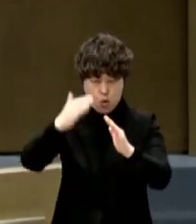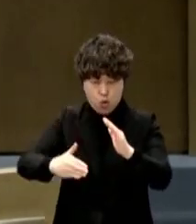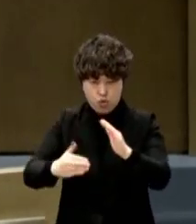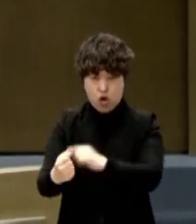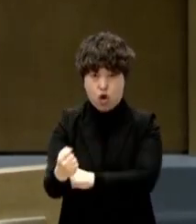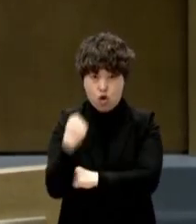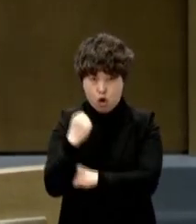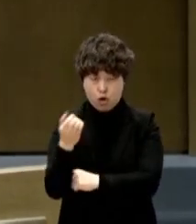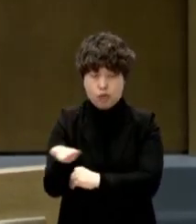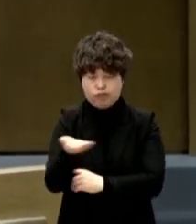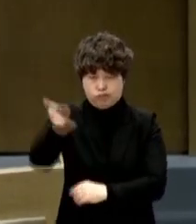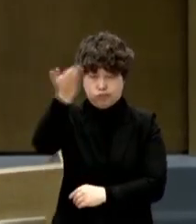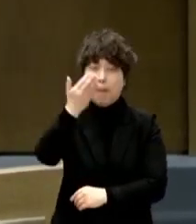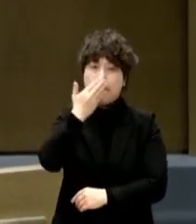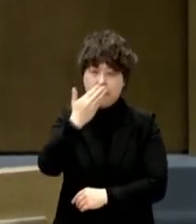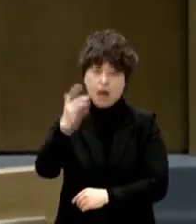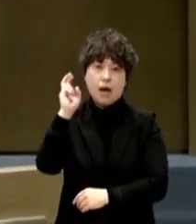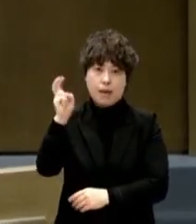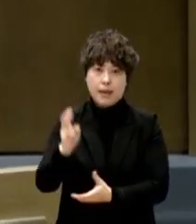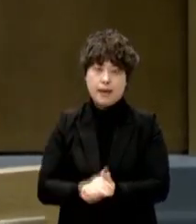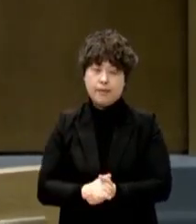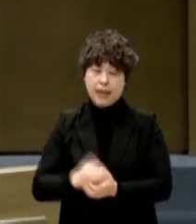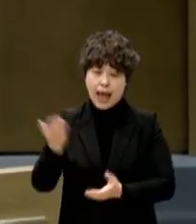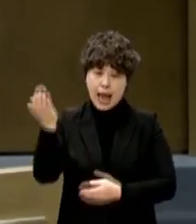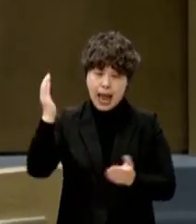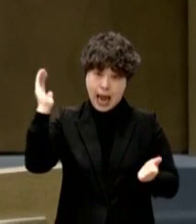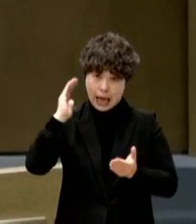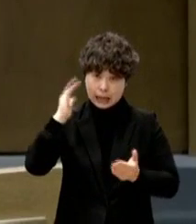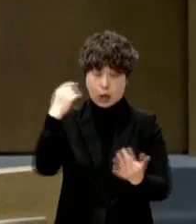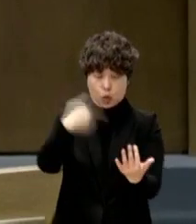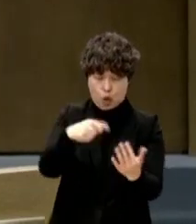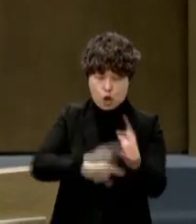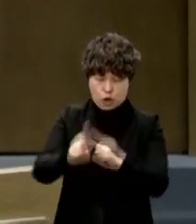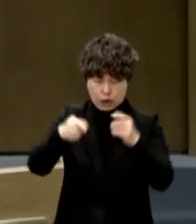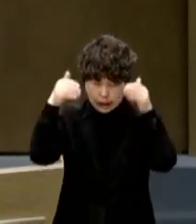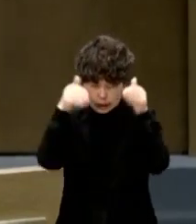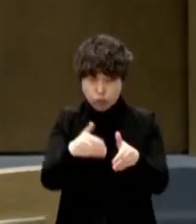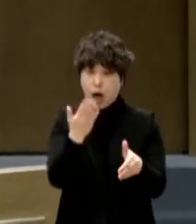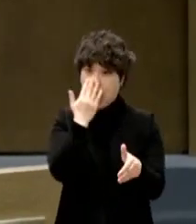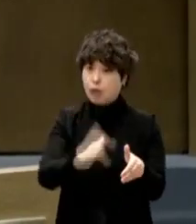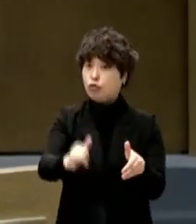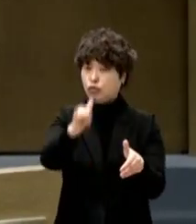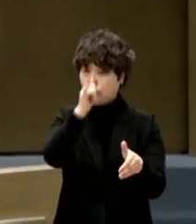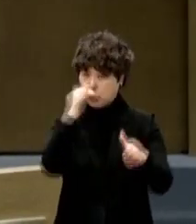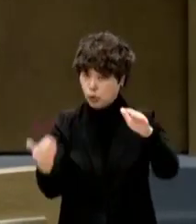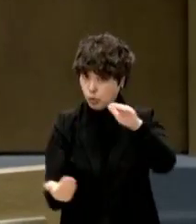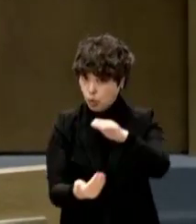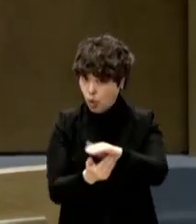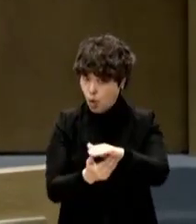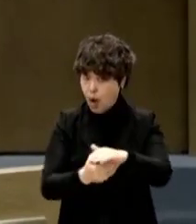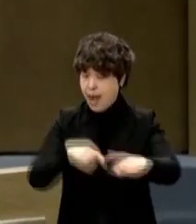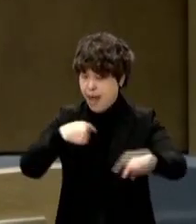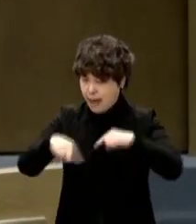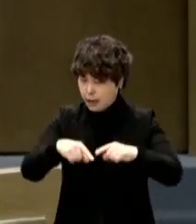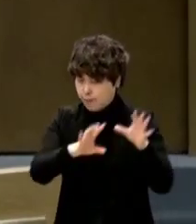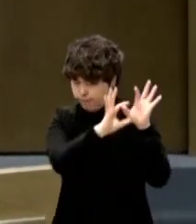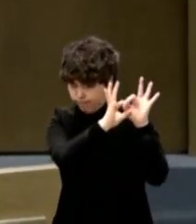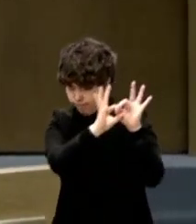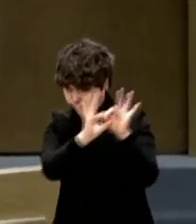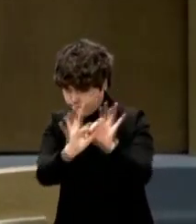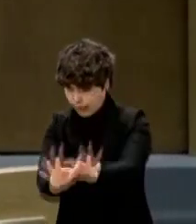있게 될 것입니다. 또한 교원이 학생 교육에 더욱 집중할 수 있게 행정적 요인들을